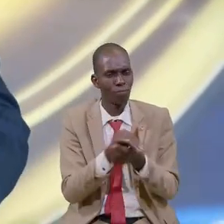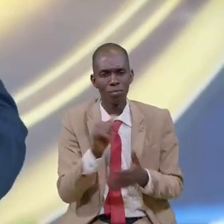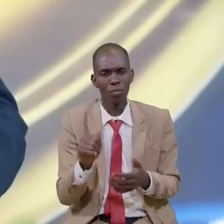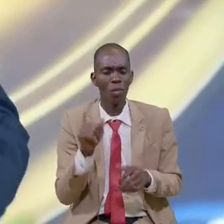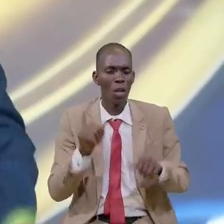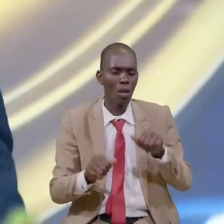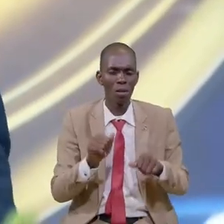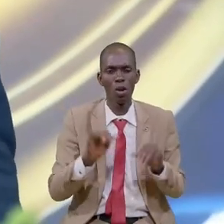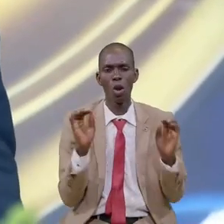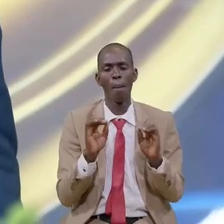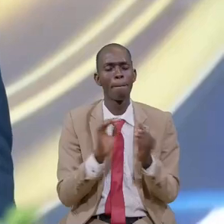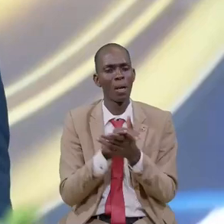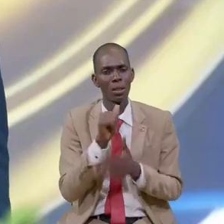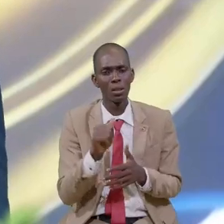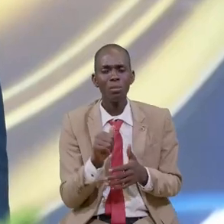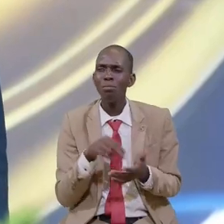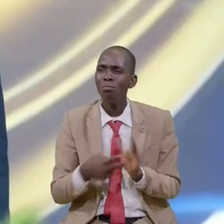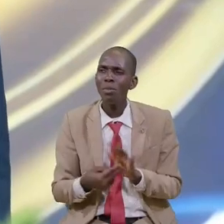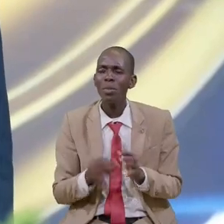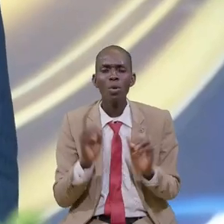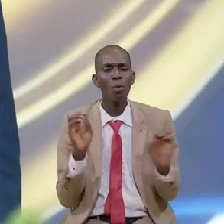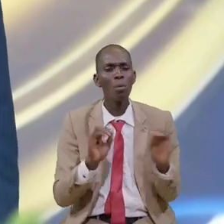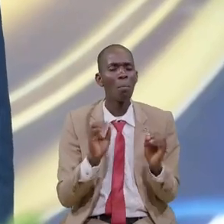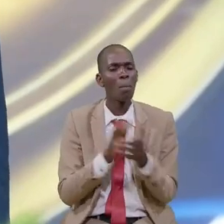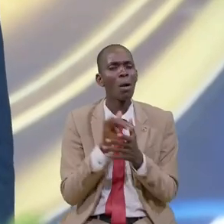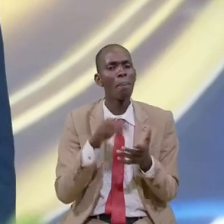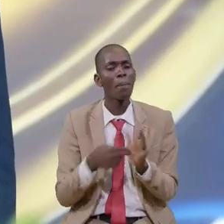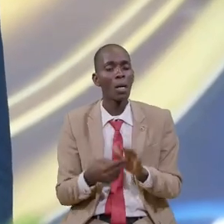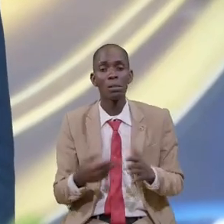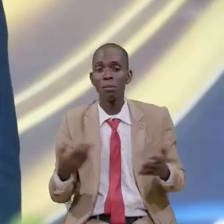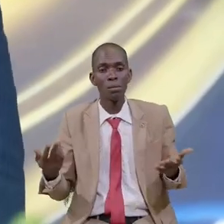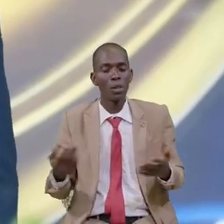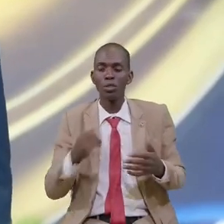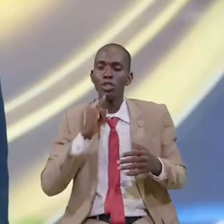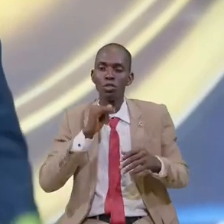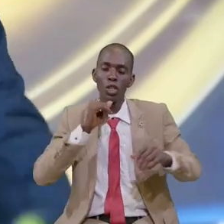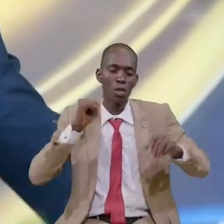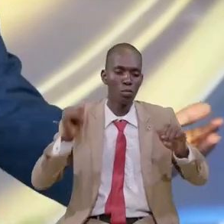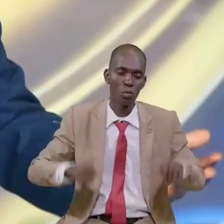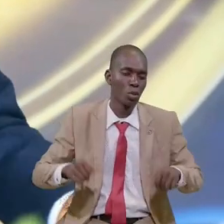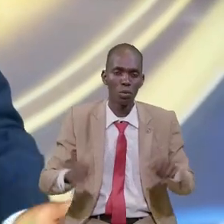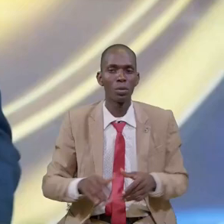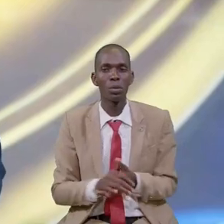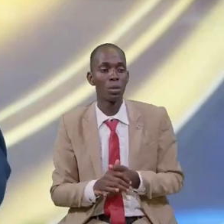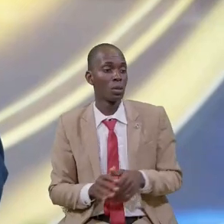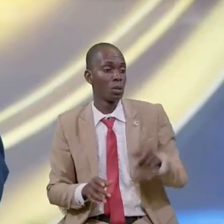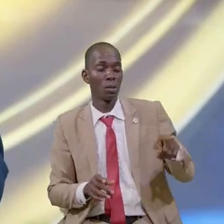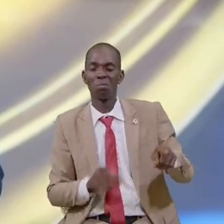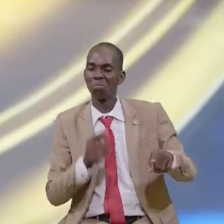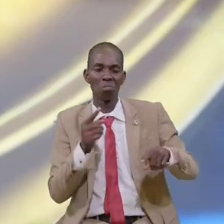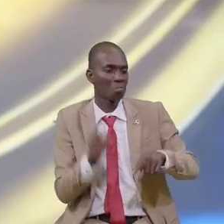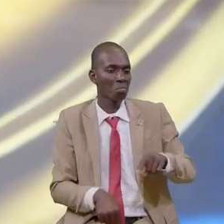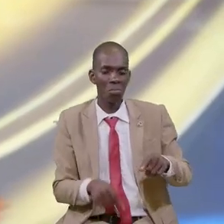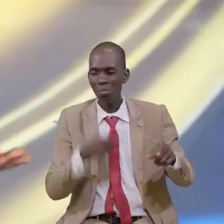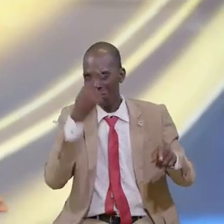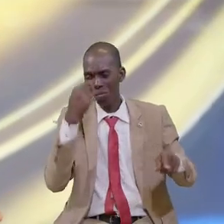réaliser. Et nous transmettons aux autres. Lui aussi ne peut pas le faire. C'est mon voisin. Lui ne peut pas le faire.